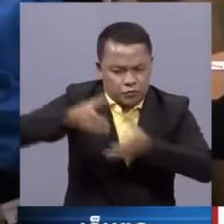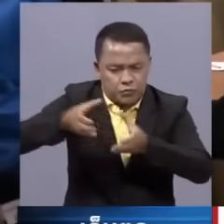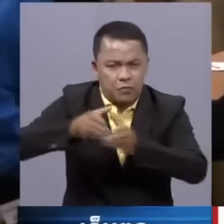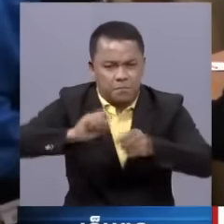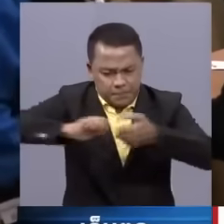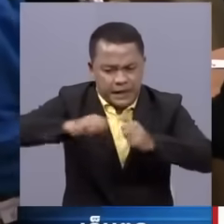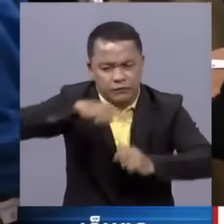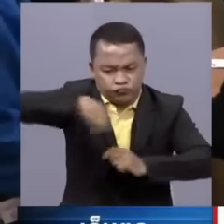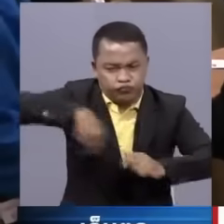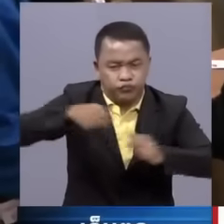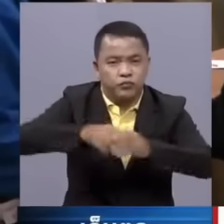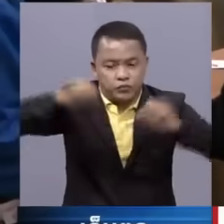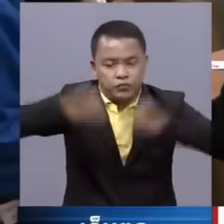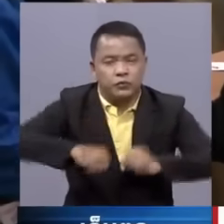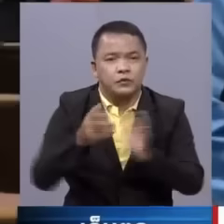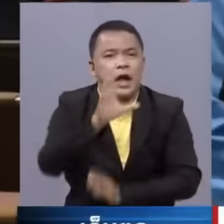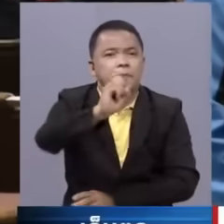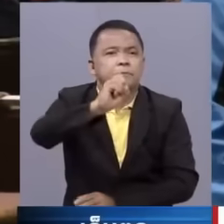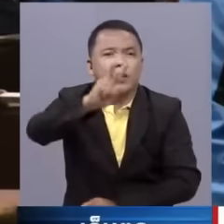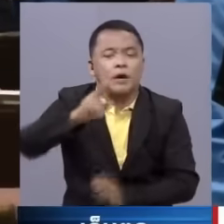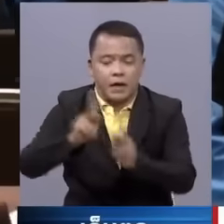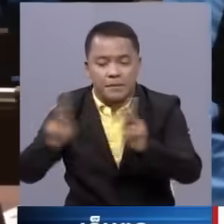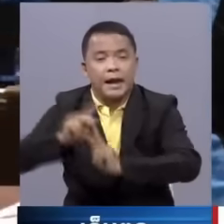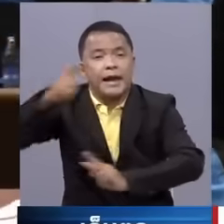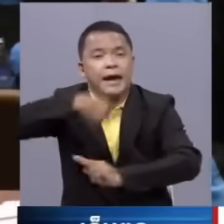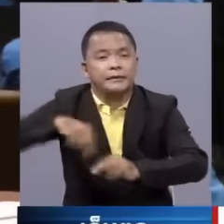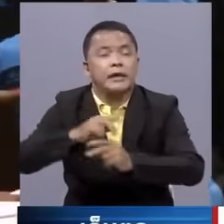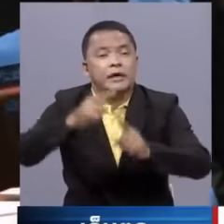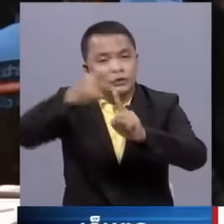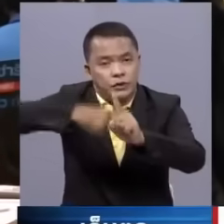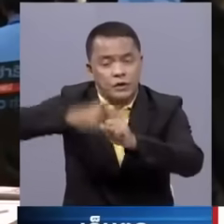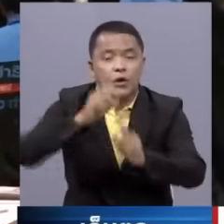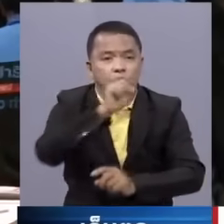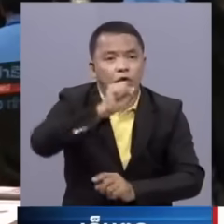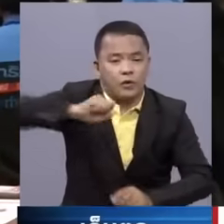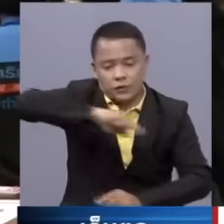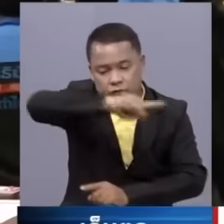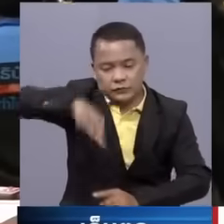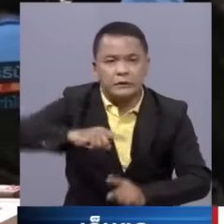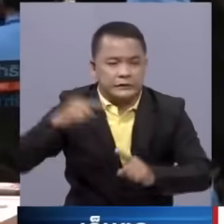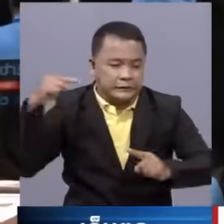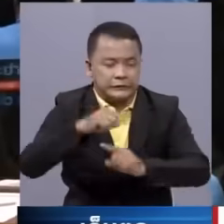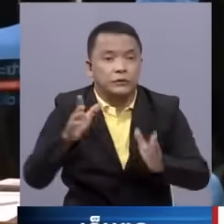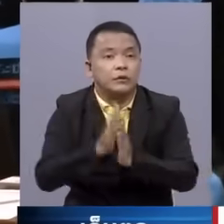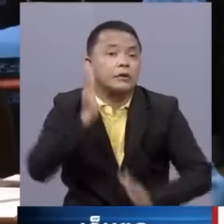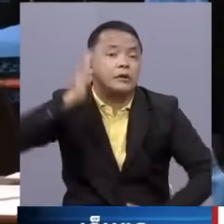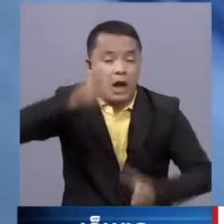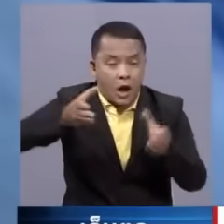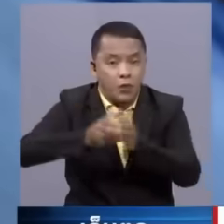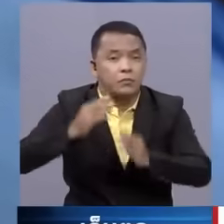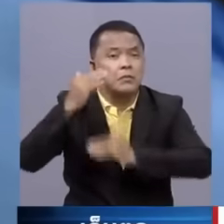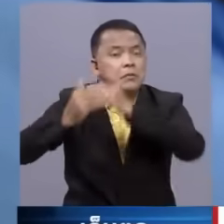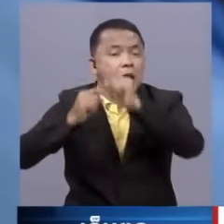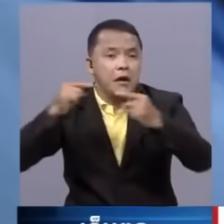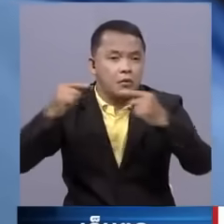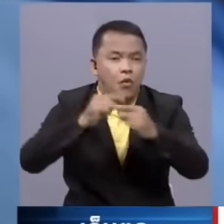ก่อนนะครับโดยเฉพาะมติ 52เสียงกรรมการบริหารชุดรักษาการรวมกับส.สที่จะชี้ขาดว่าท้ายที่สุดแล้วพักจะเดิน